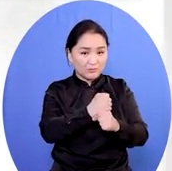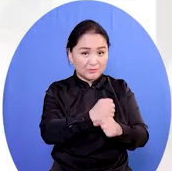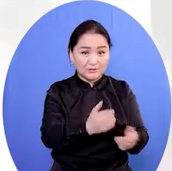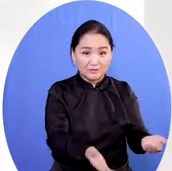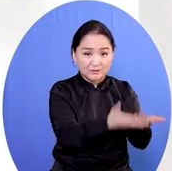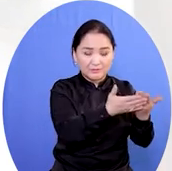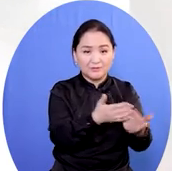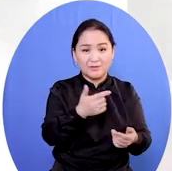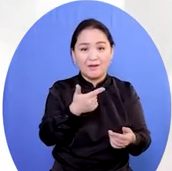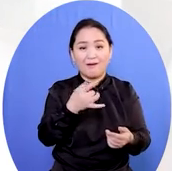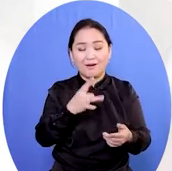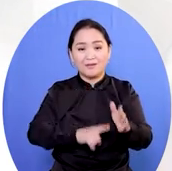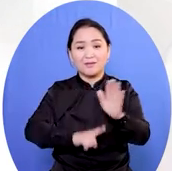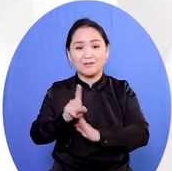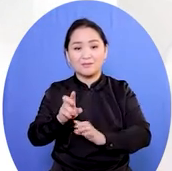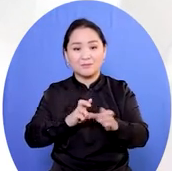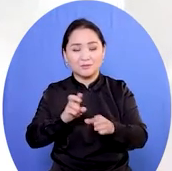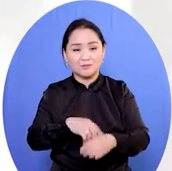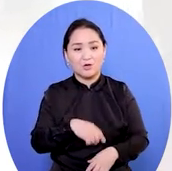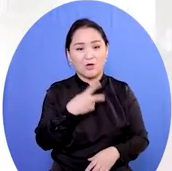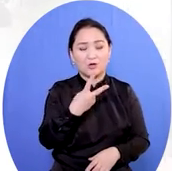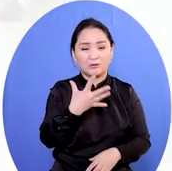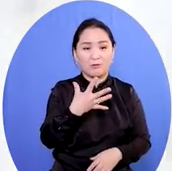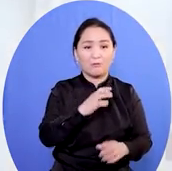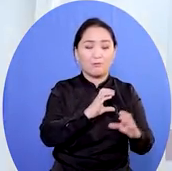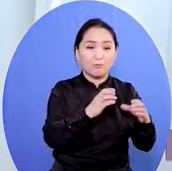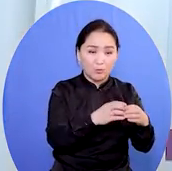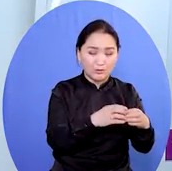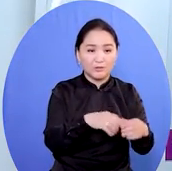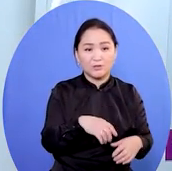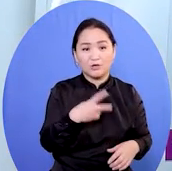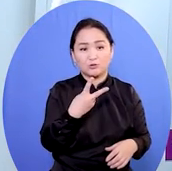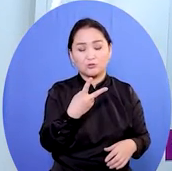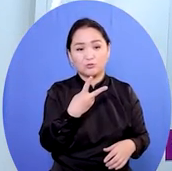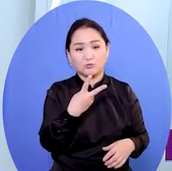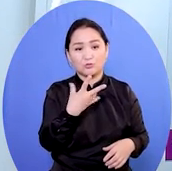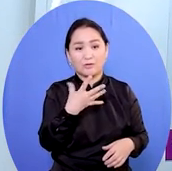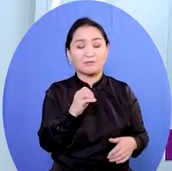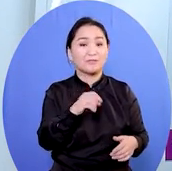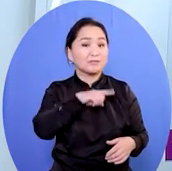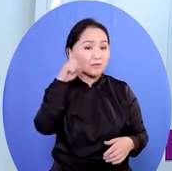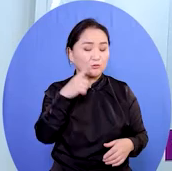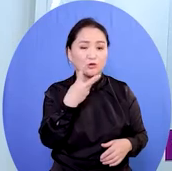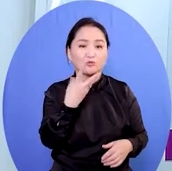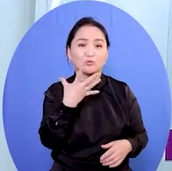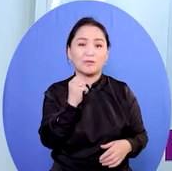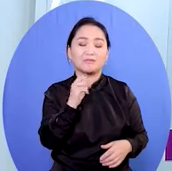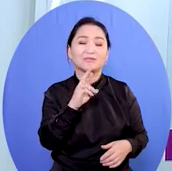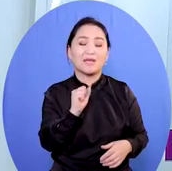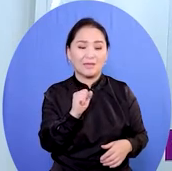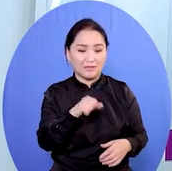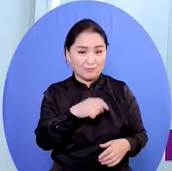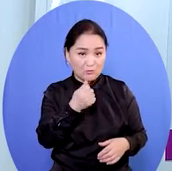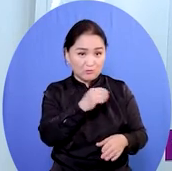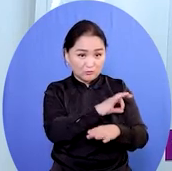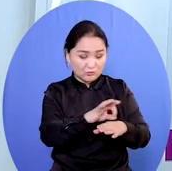дэмжихийн төсөлт бол 25 бүлгийн 50 залуучууд 250 сая төгрөний одоо төсөл өчиж ирүүлсэн. За эндээс нь бас ажлын хэсэг